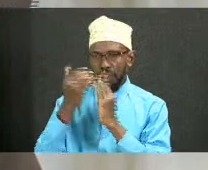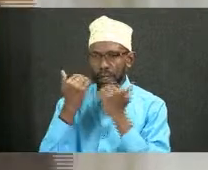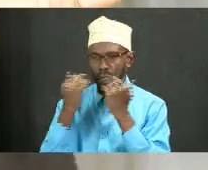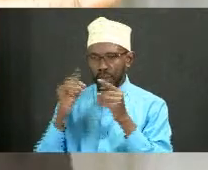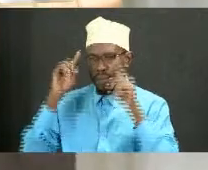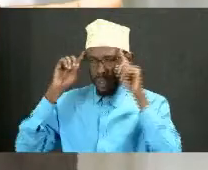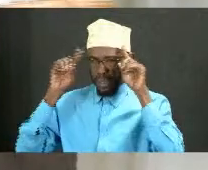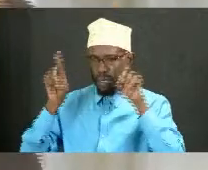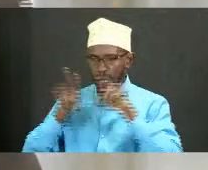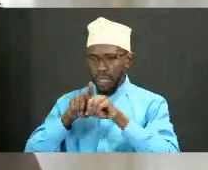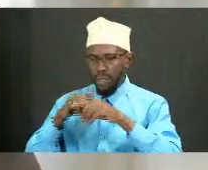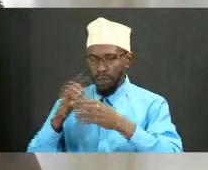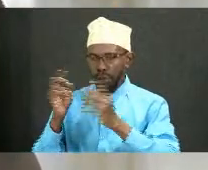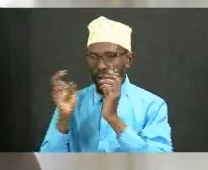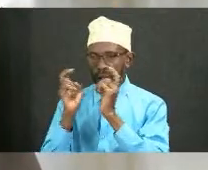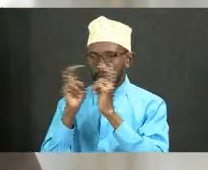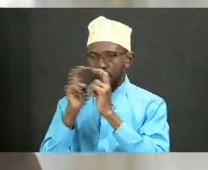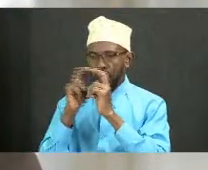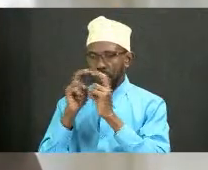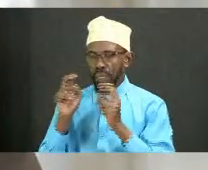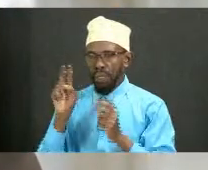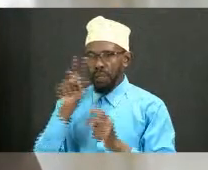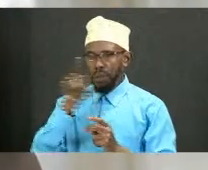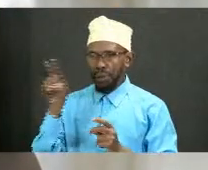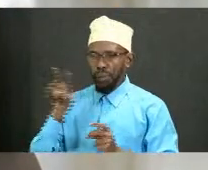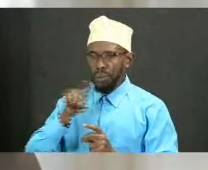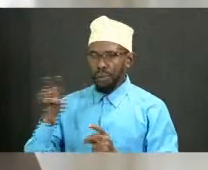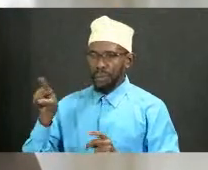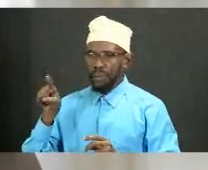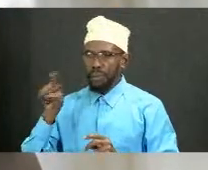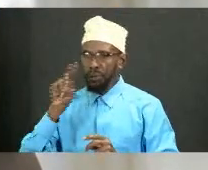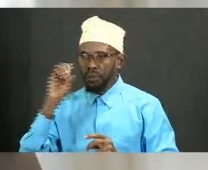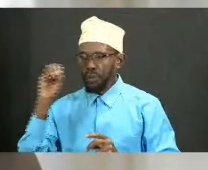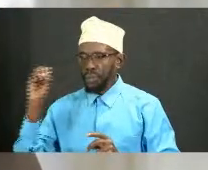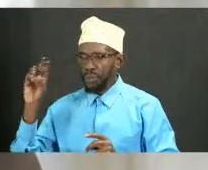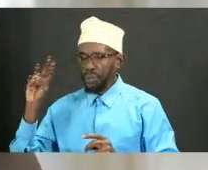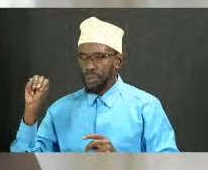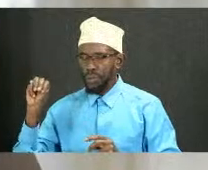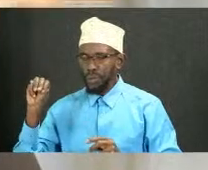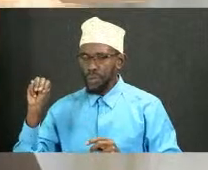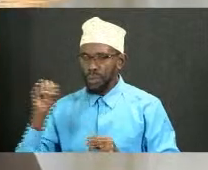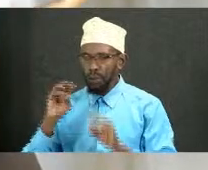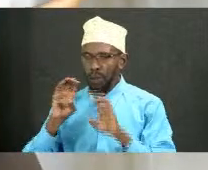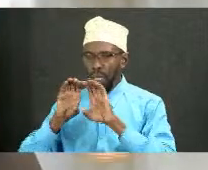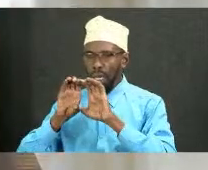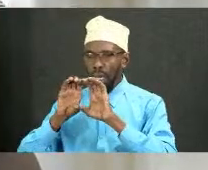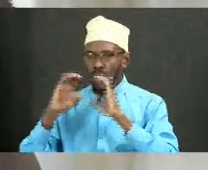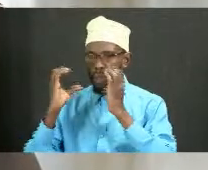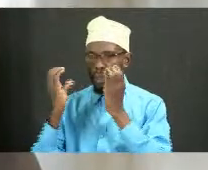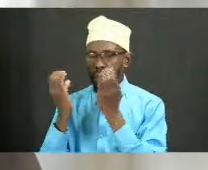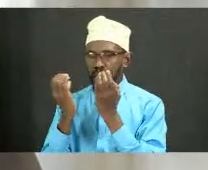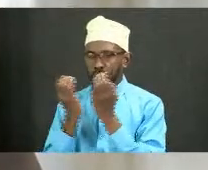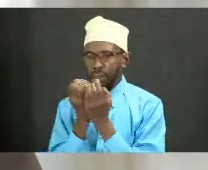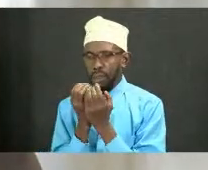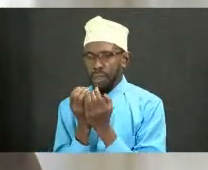tumeamua kutumia mtandao. So tuko na Zoom classes za kuendeleza the goals that we still had. Mm-hmm. Now